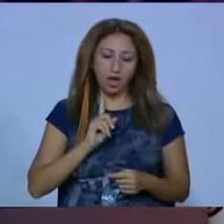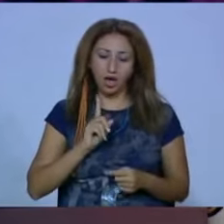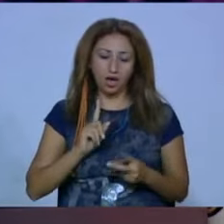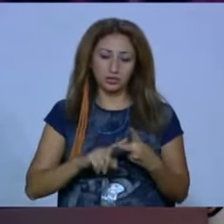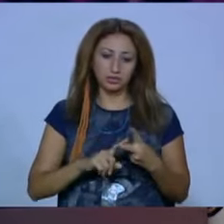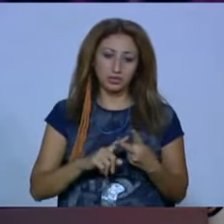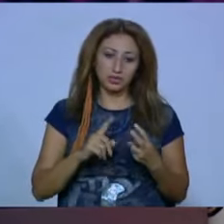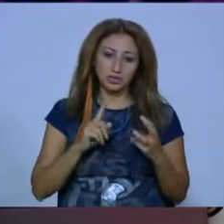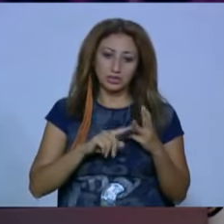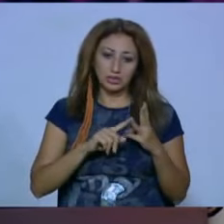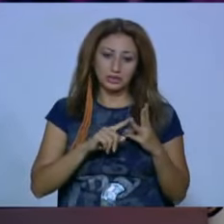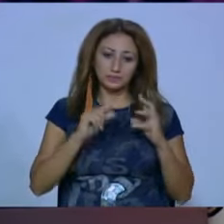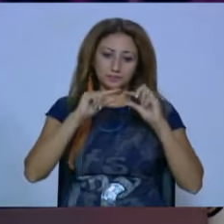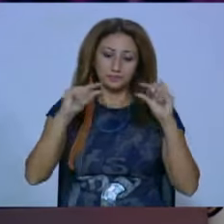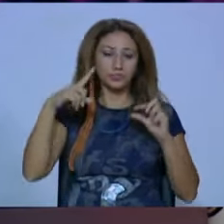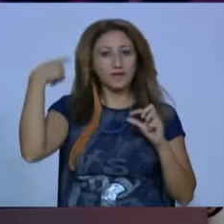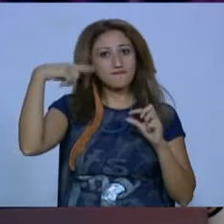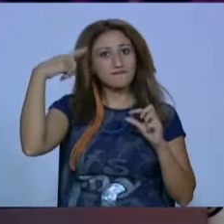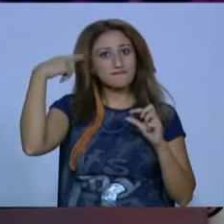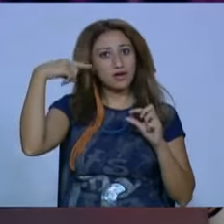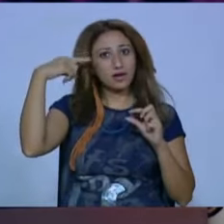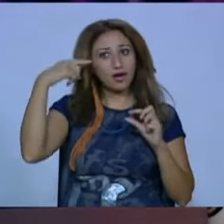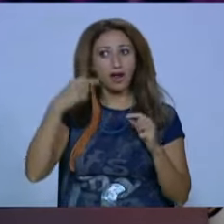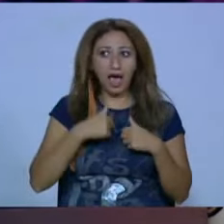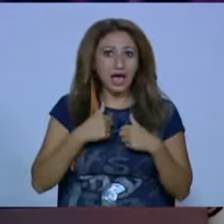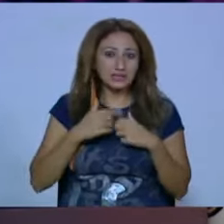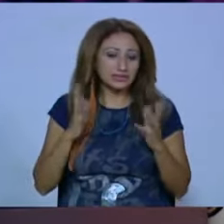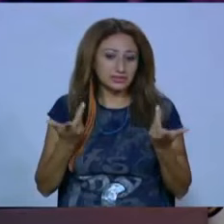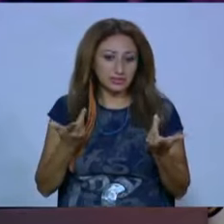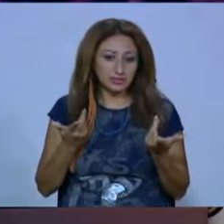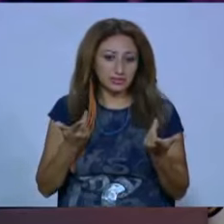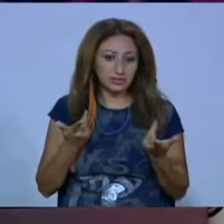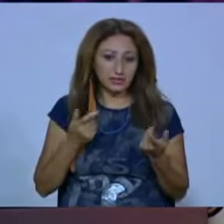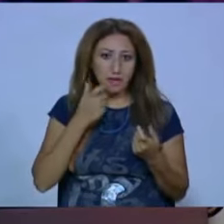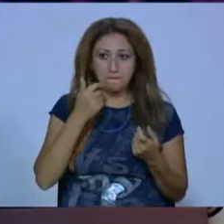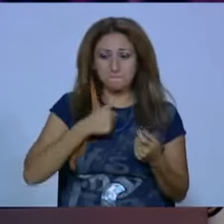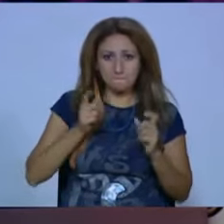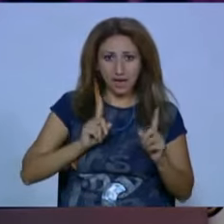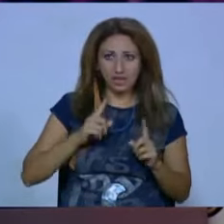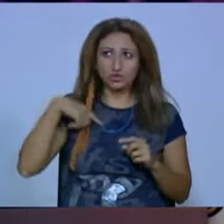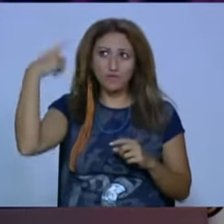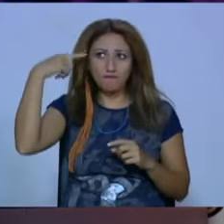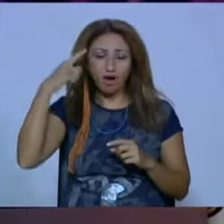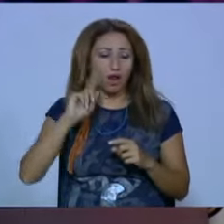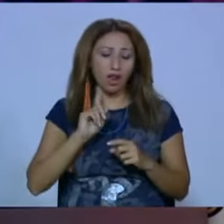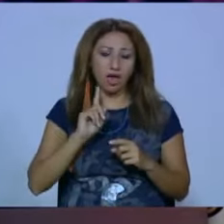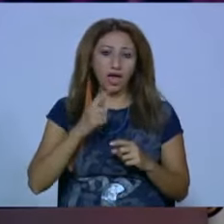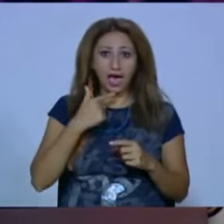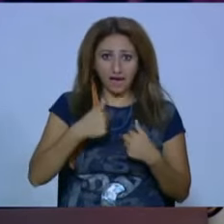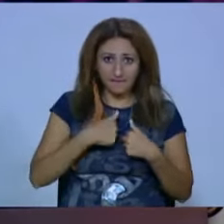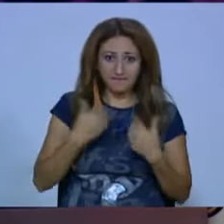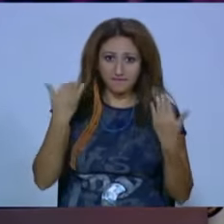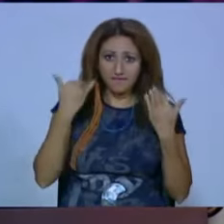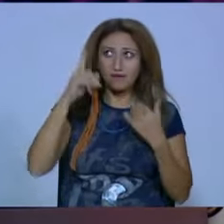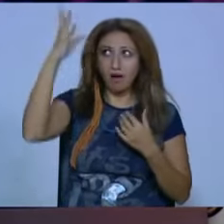الثالثه: فكر فيما عندك وليس فيما ليس عندك، فان ما عندك من